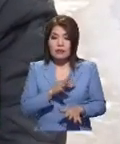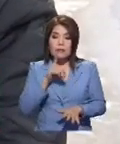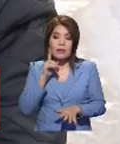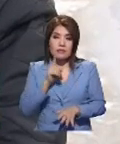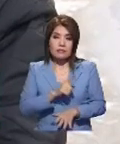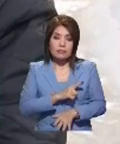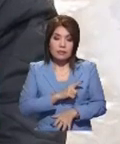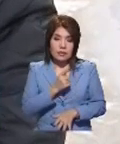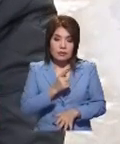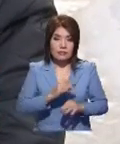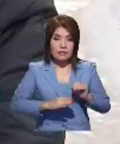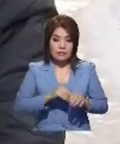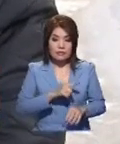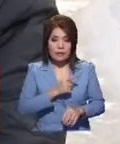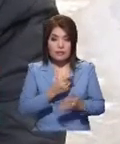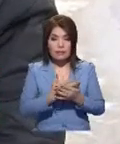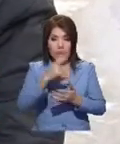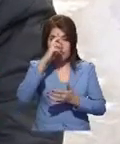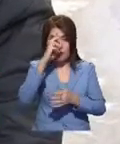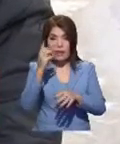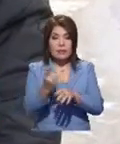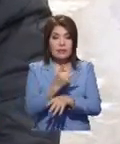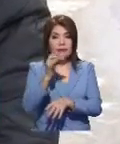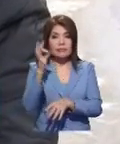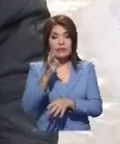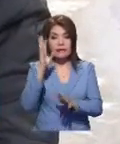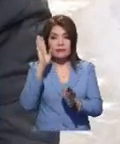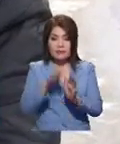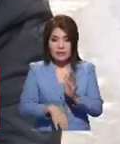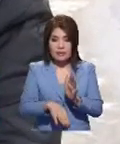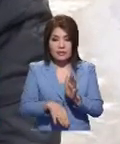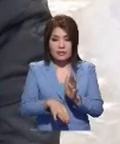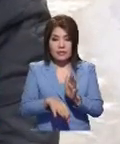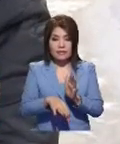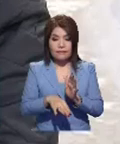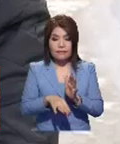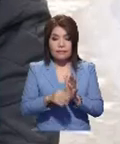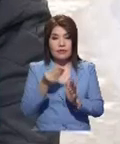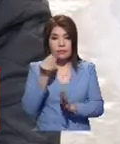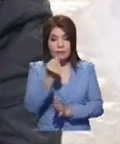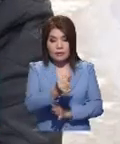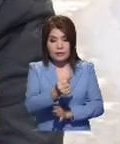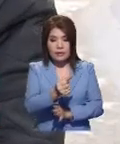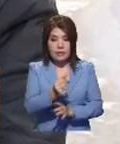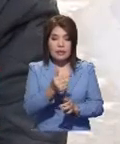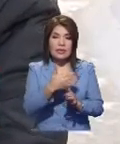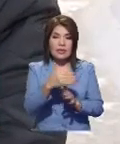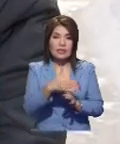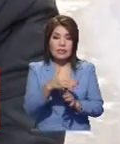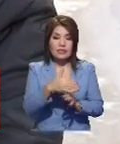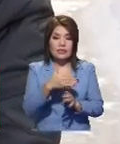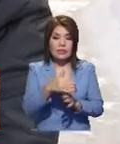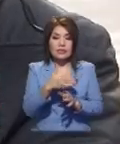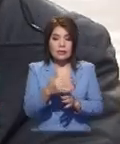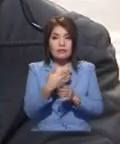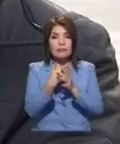Жас маманға үкіметтен бір реттік пайызсыз жаңағы қаржылай деп айтамыз ба, кредит деп айтылады, енді сондай